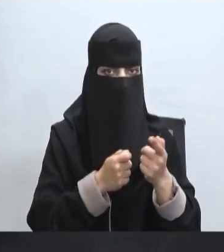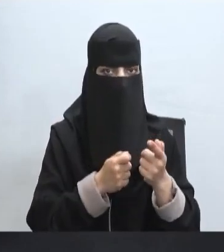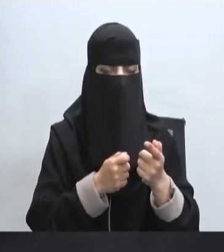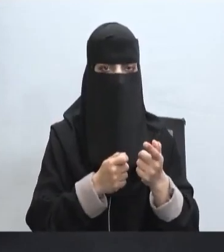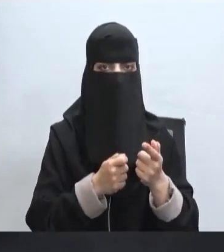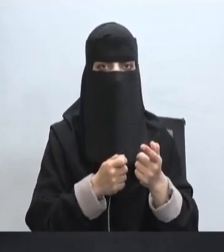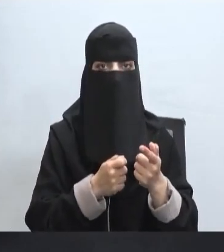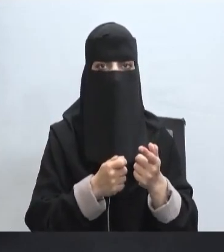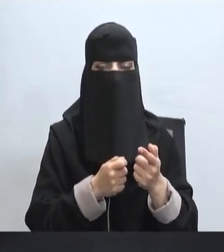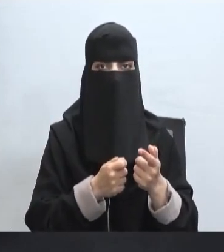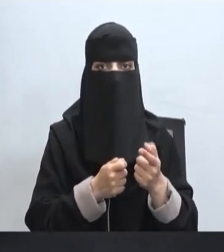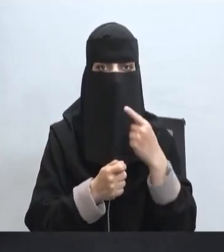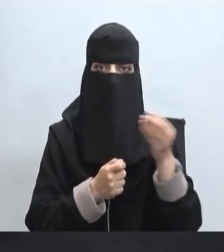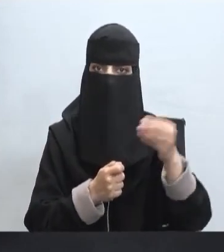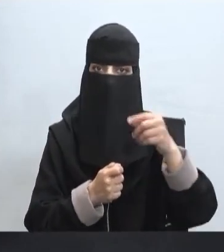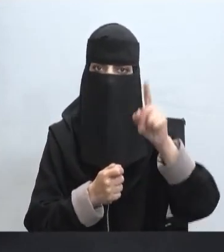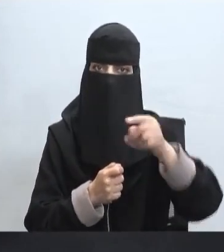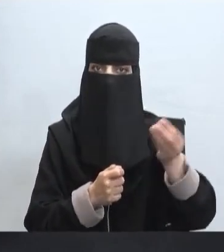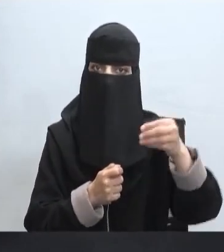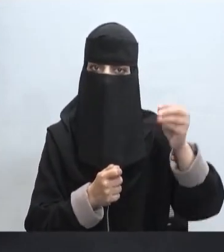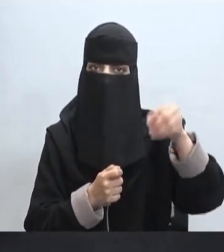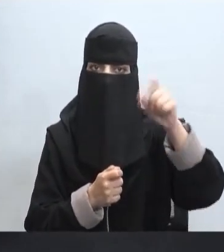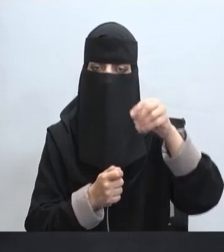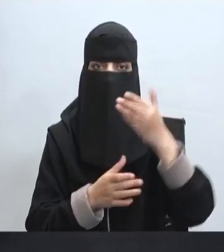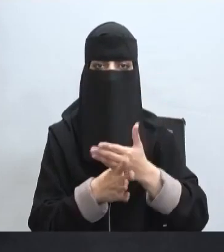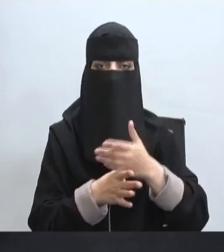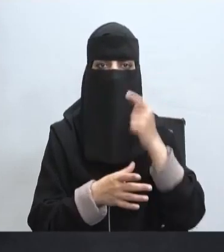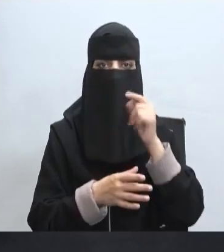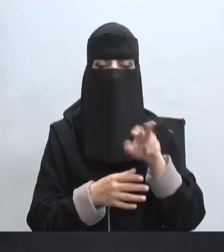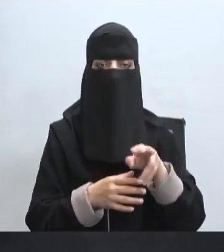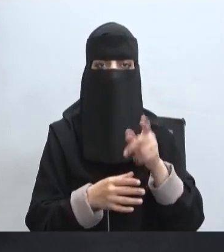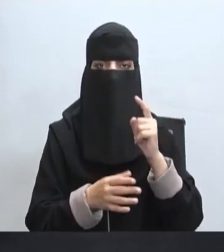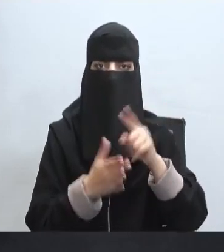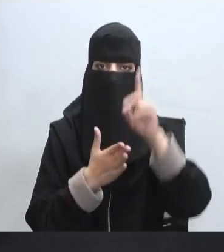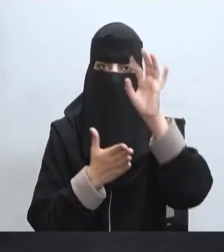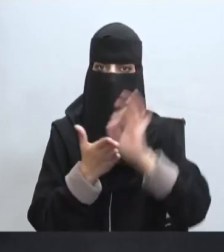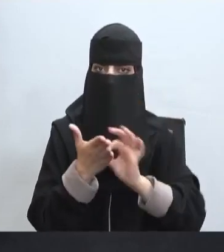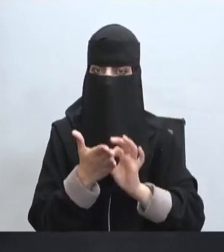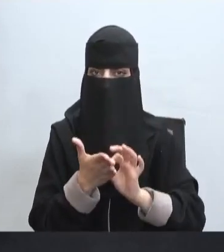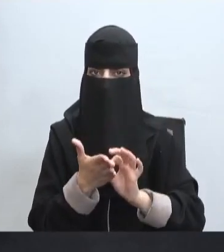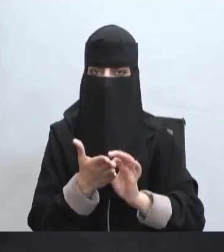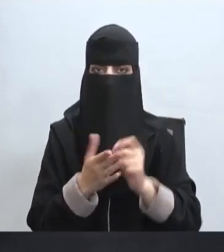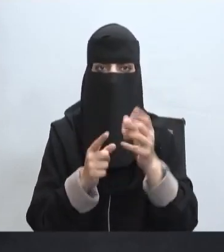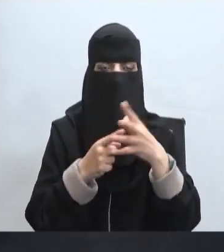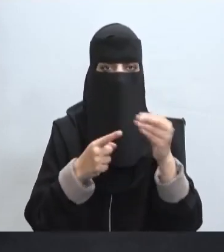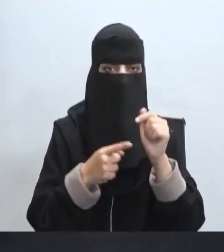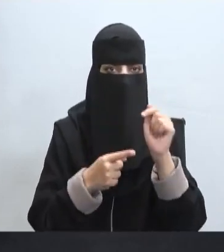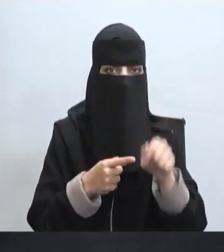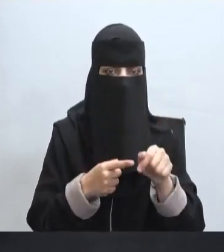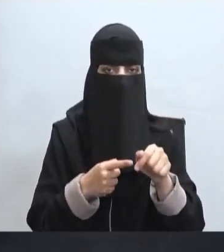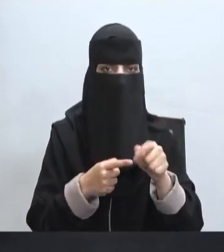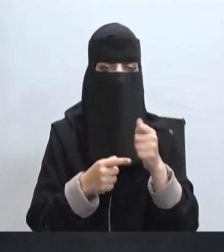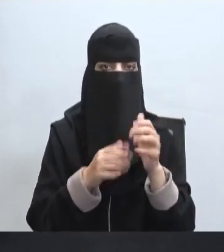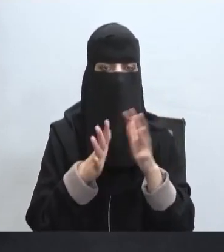استثمارات يعني تتزايد يوما بعد يوم ف متى لا قدر الله حصل هناك نقص في